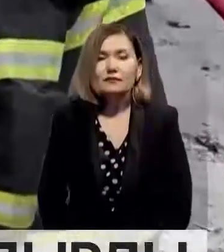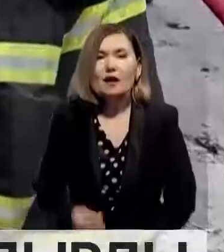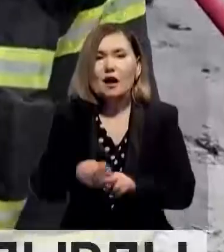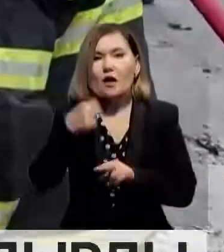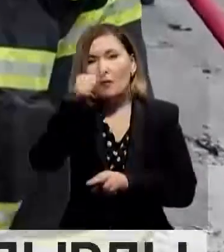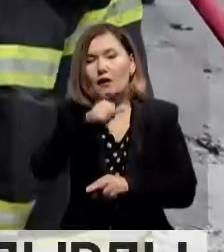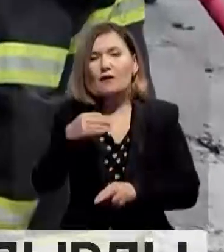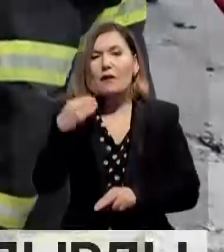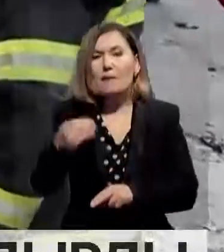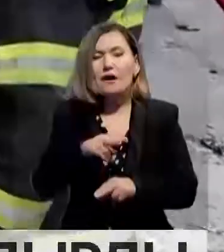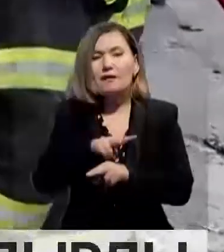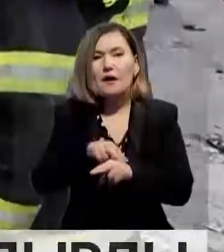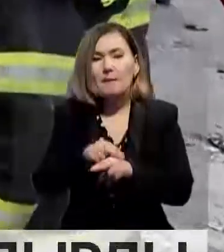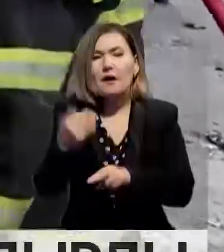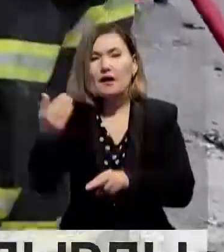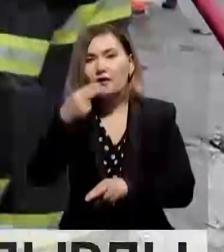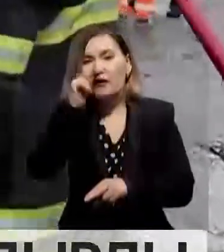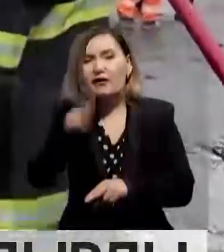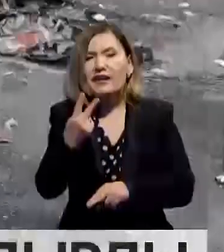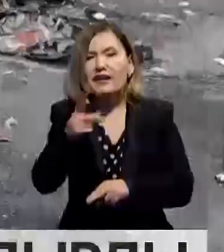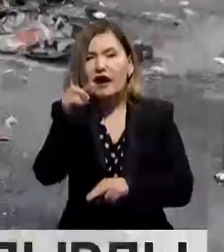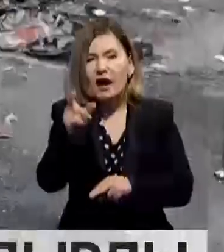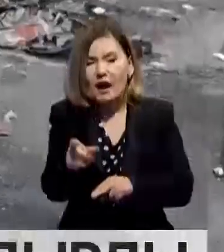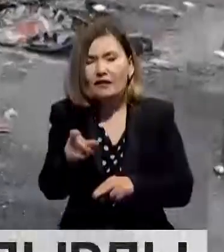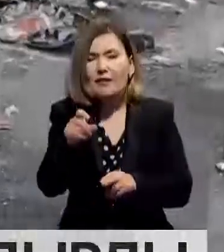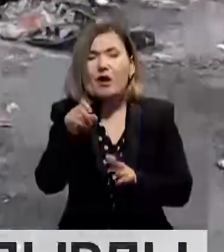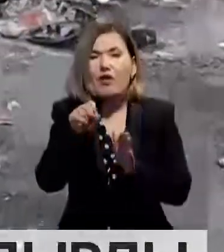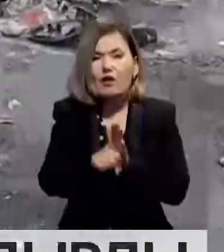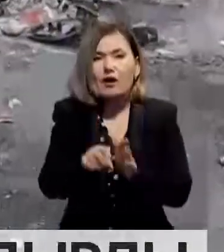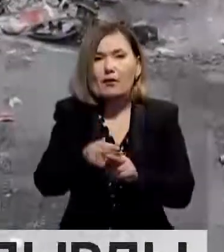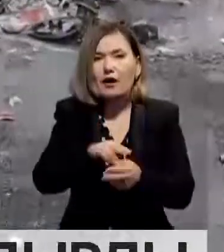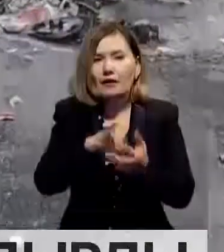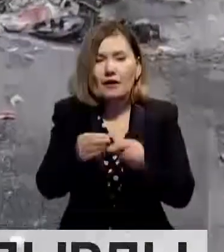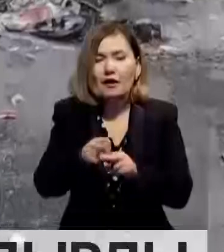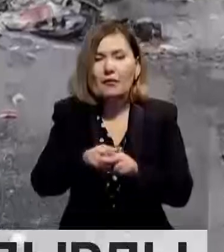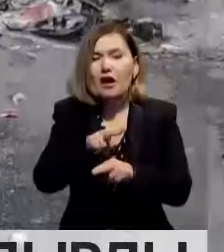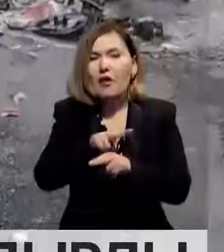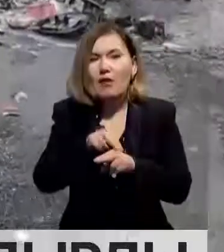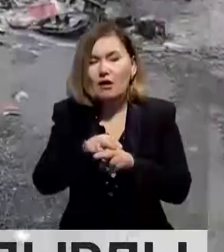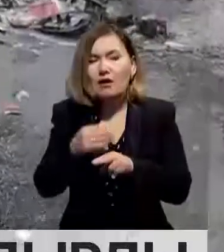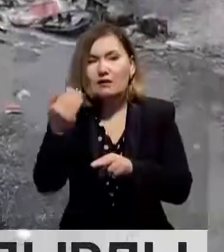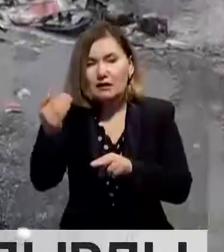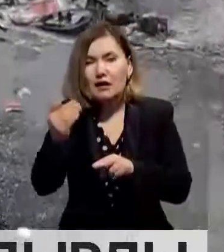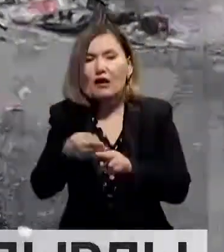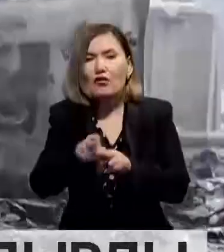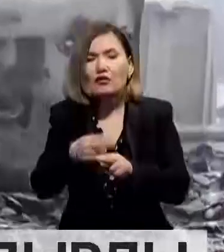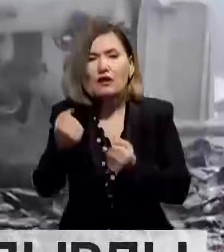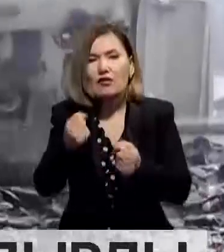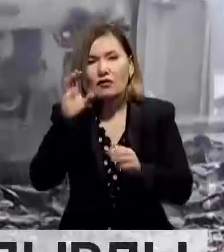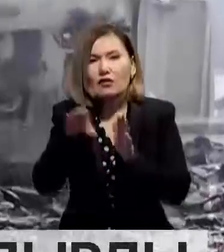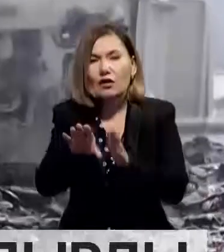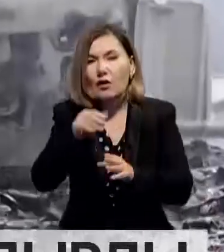Биыл Францияда полицияның қолынан екі адам бақилық болған. Жол ережесін бұзған олар сақшының талабына құлақ аспаған. Ал былтыр осындай